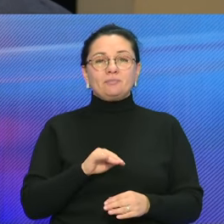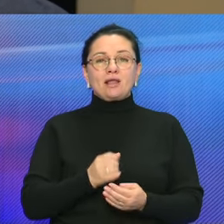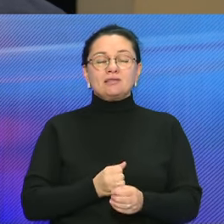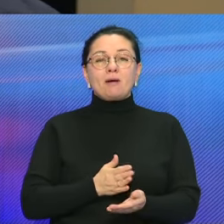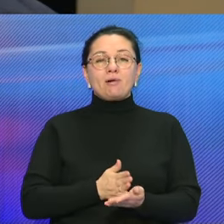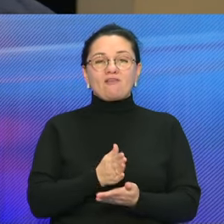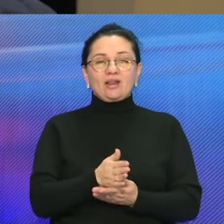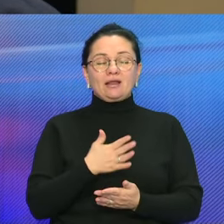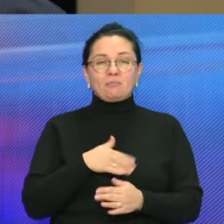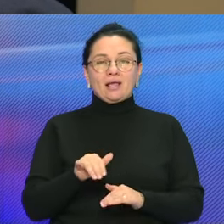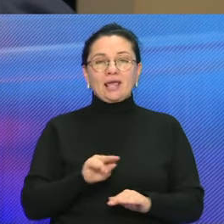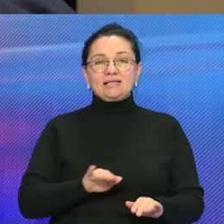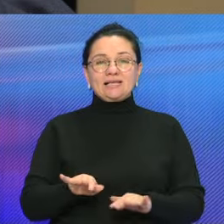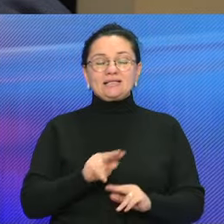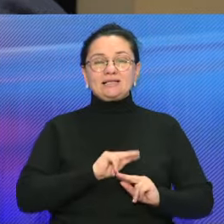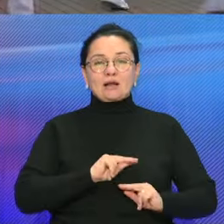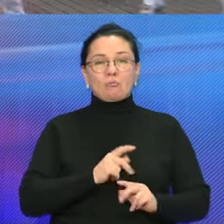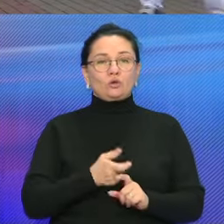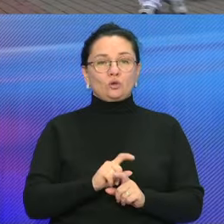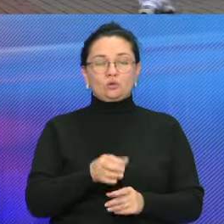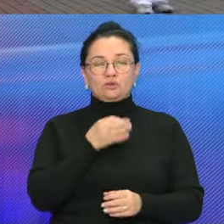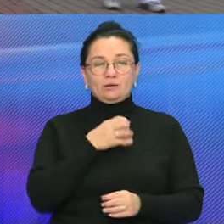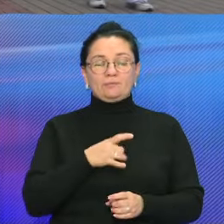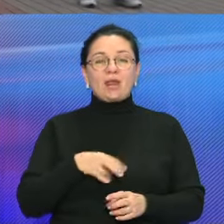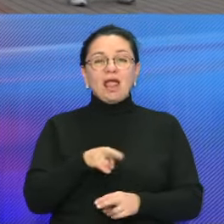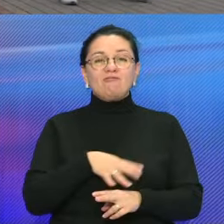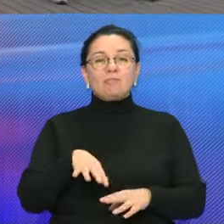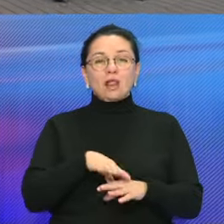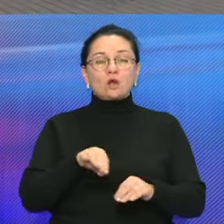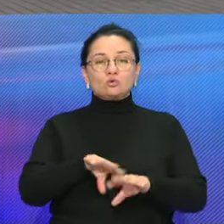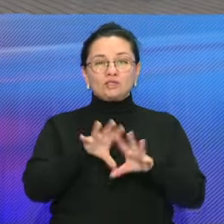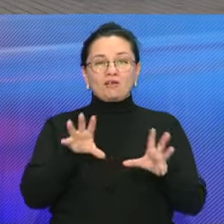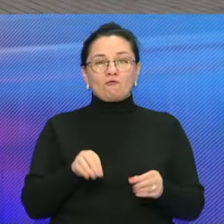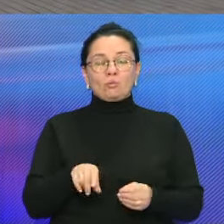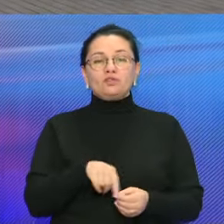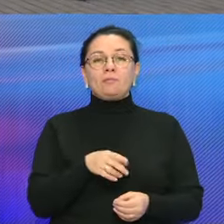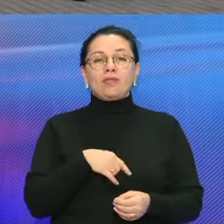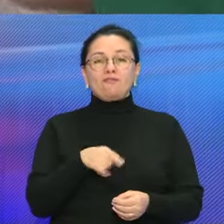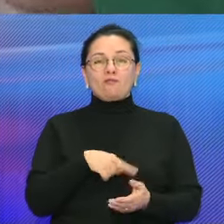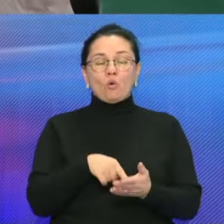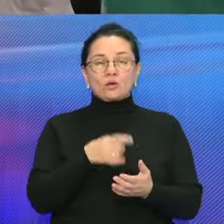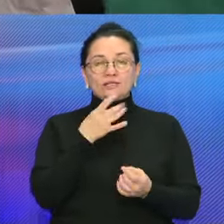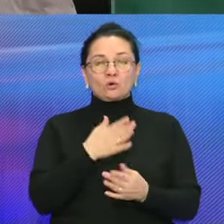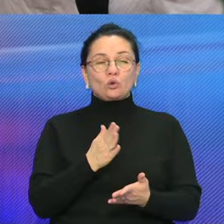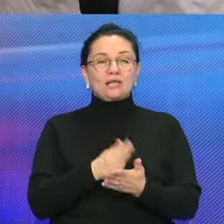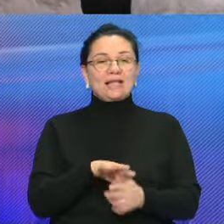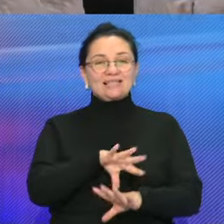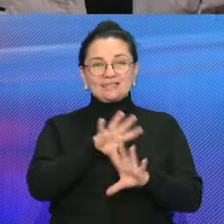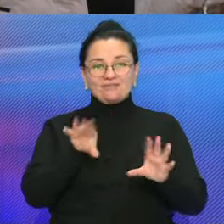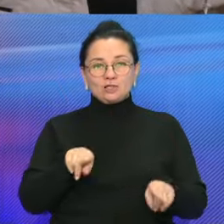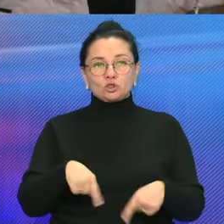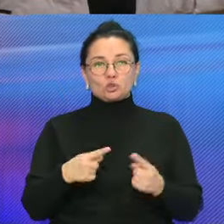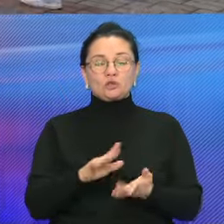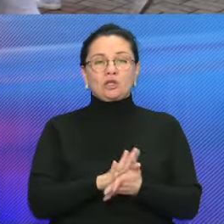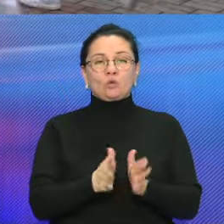Направление деятельности моей работы тоже очень нравится. У Беларуси в целом и в областном центре, у приватности створены необходимые умовы для